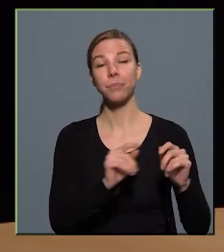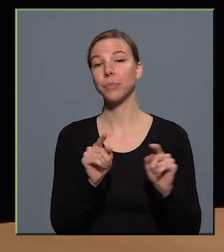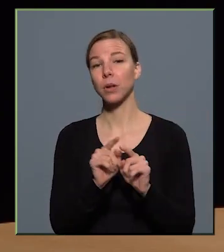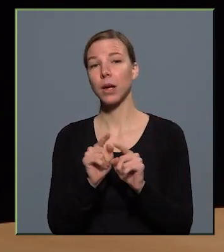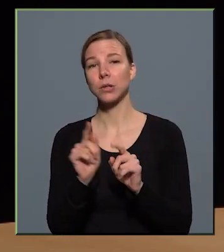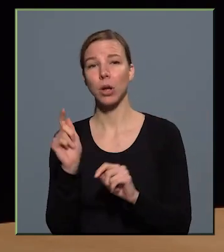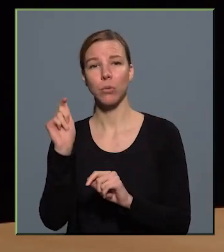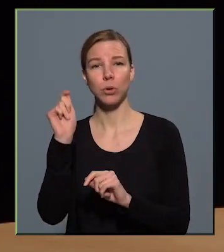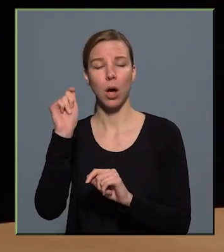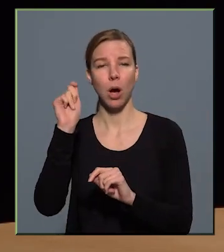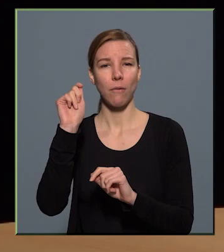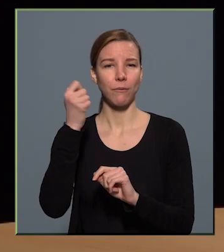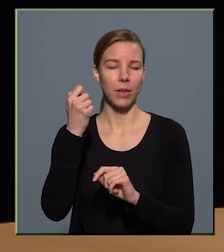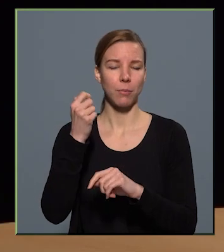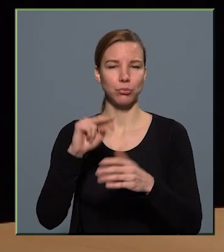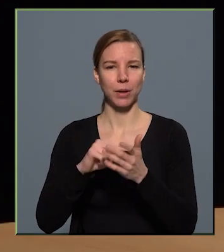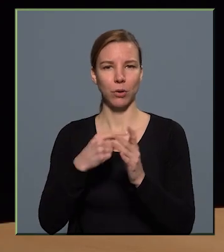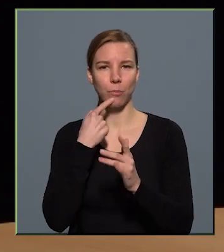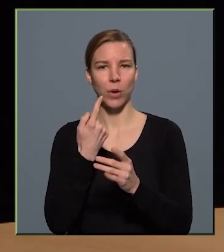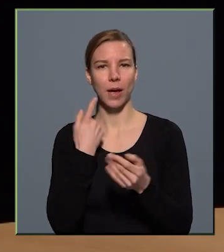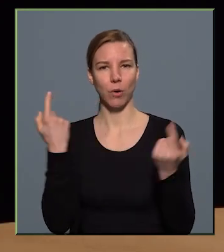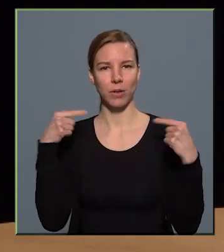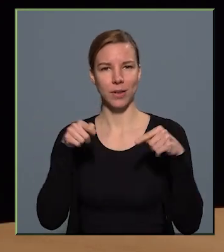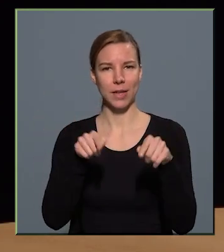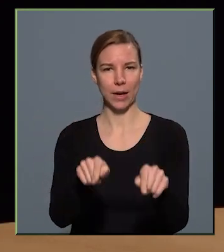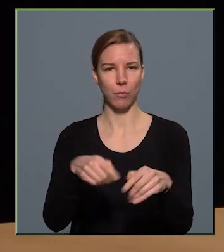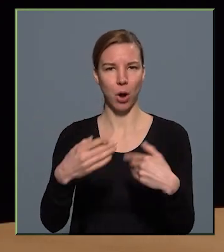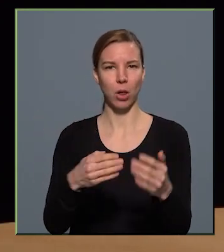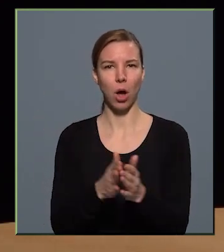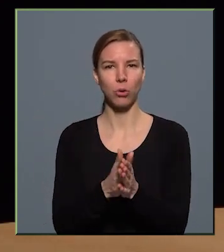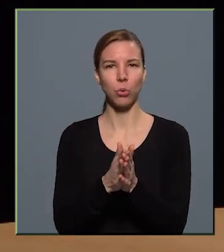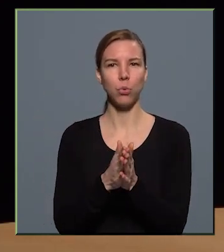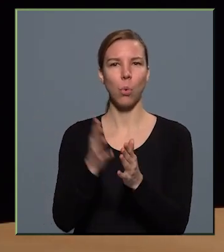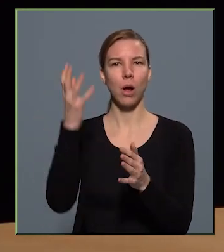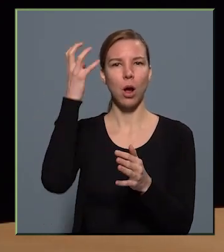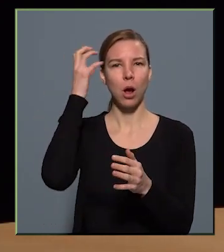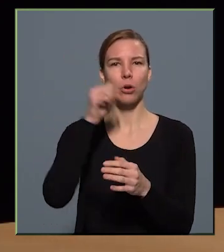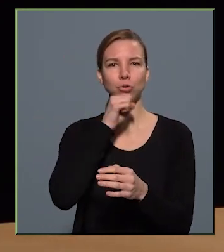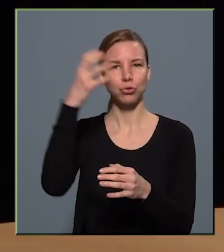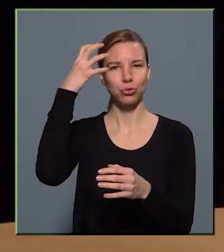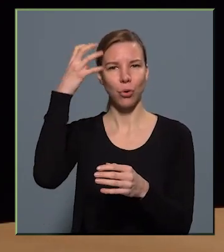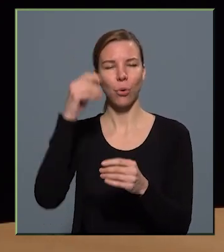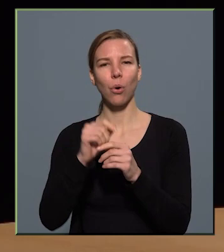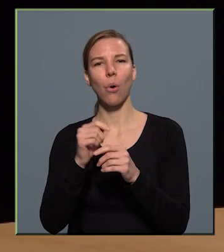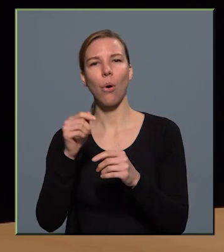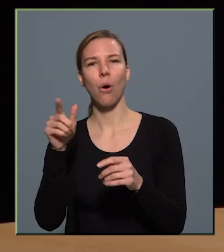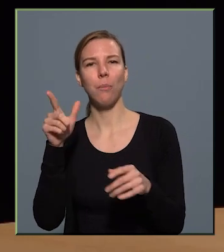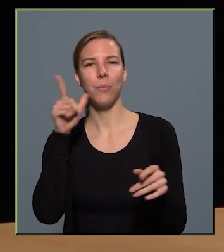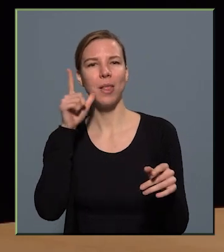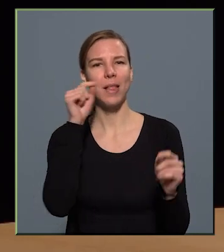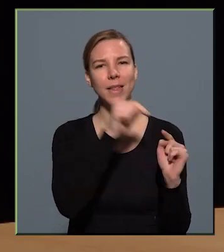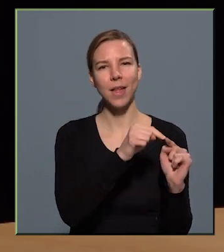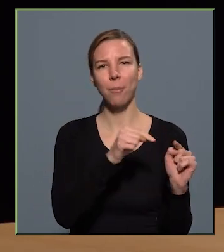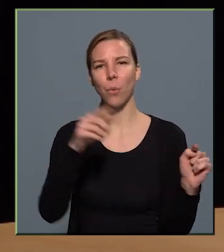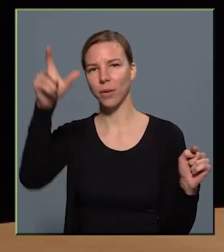mondják, szinkronban járunk, gyakorlatilag Stockholmtól Lisszabonon át egészen Isztambulig, ez egyben